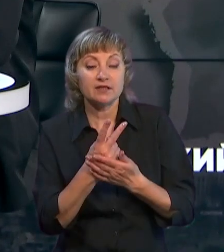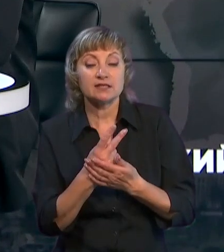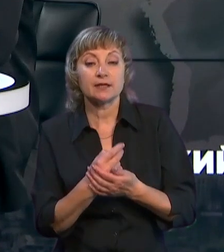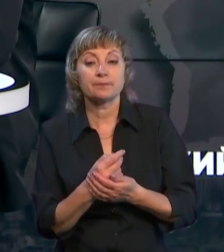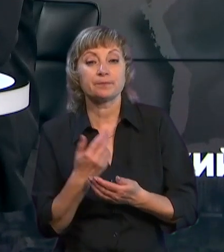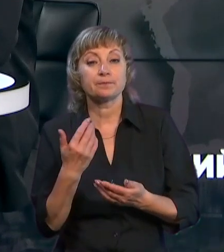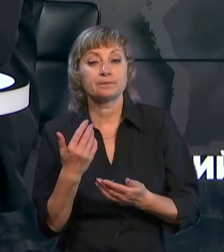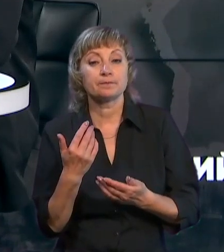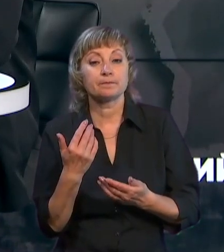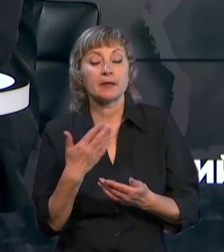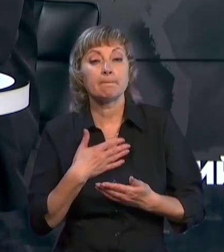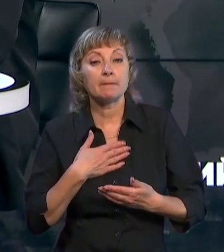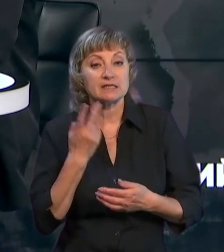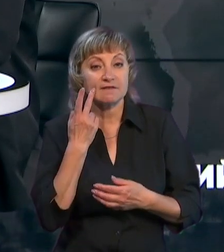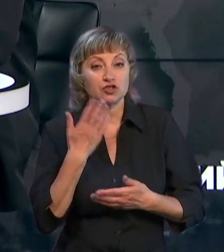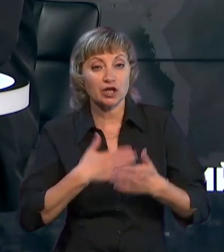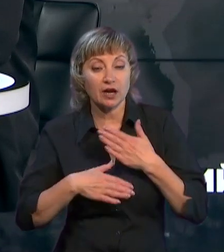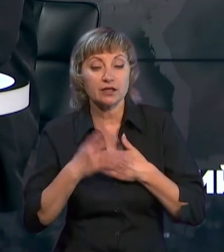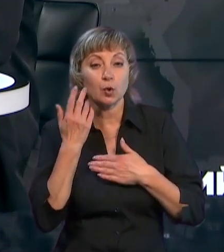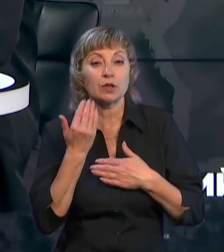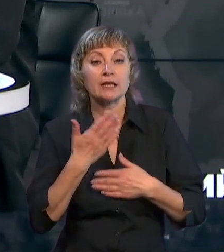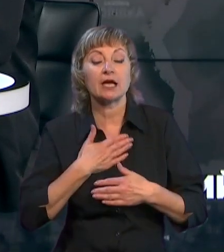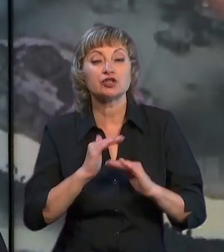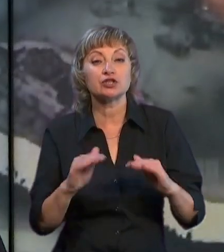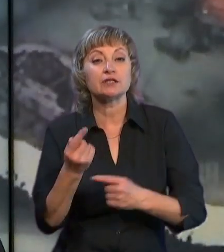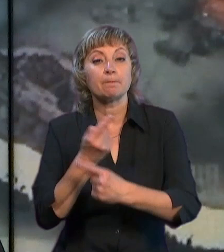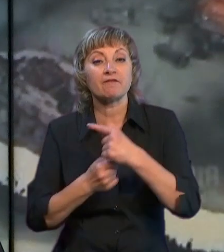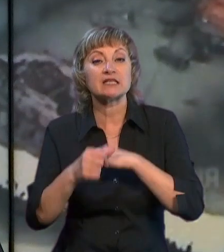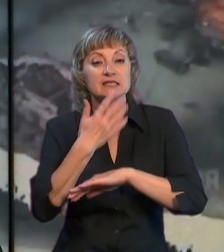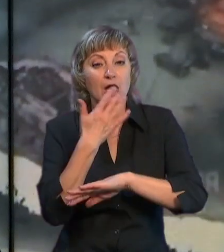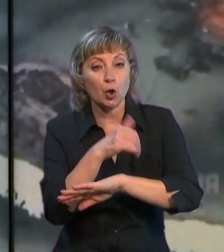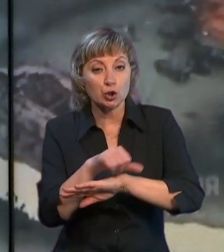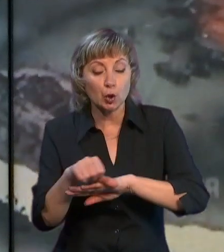якщо ми завжди раді, коли наші діти повертаються за кордону. І